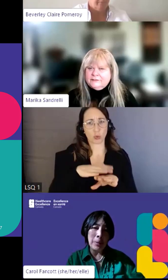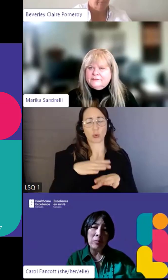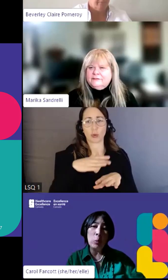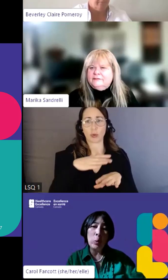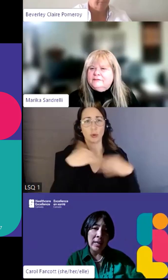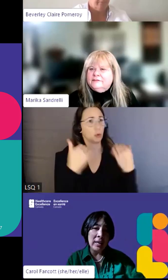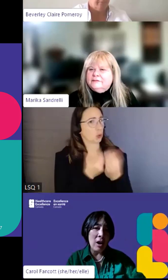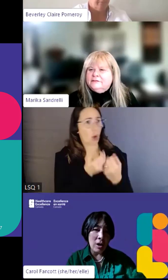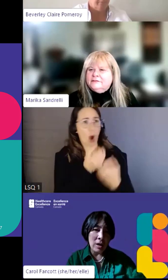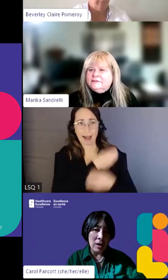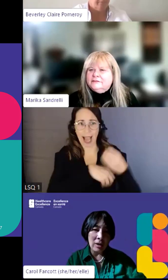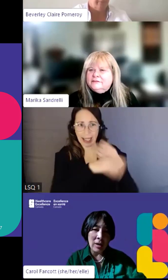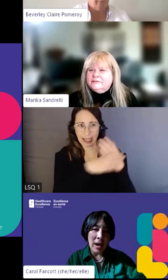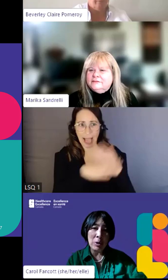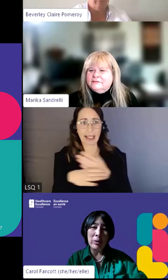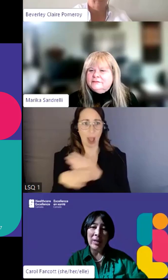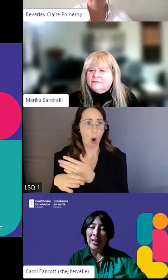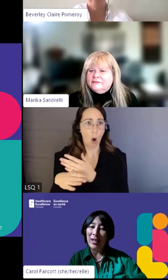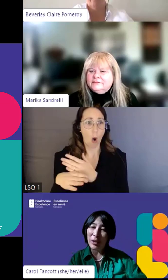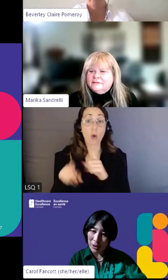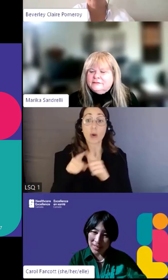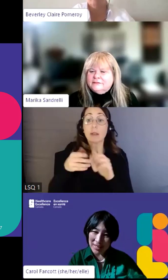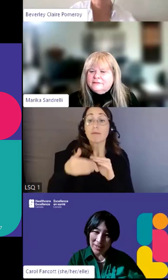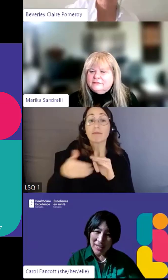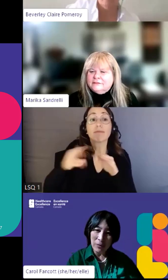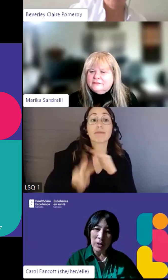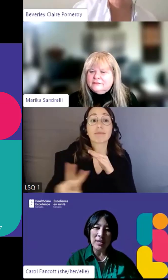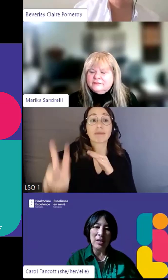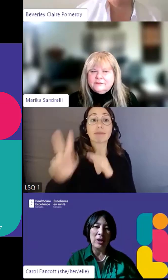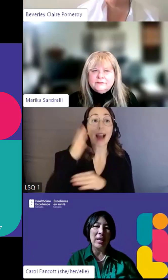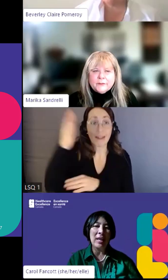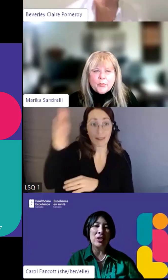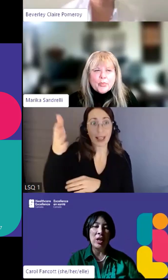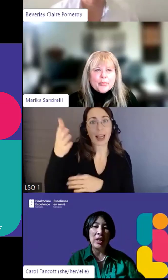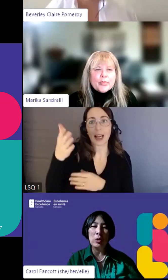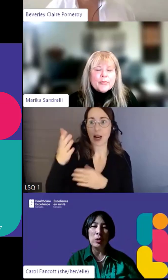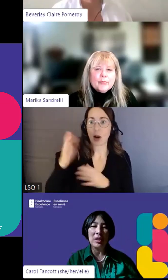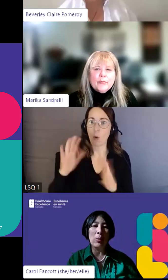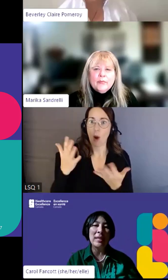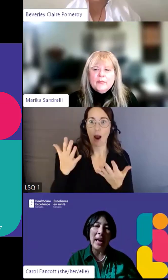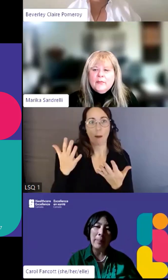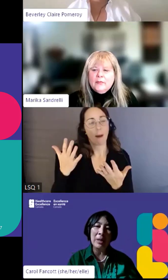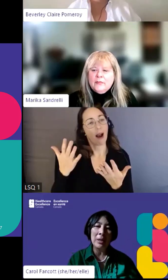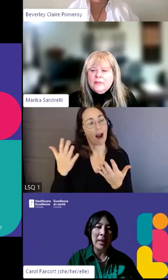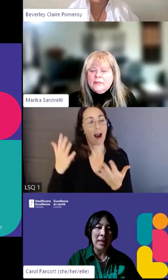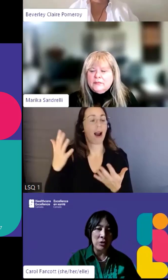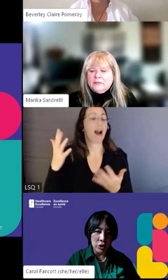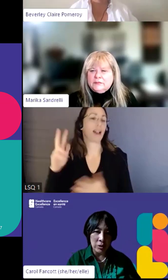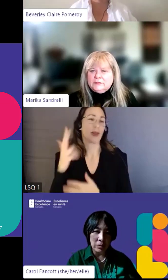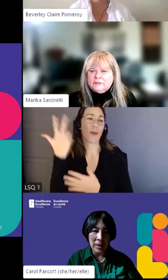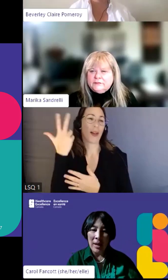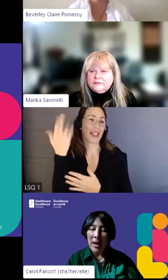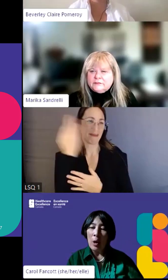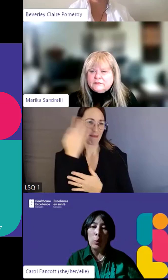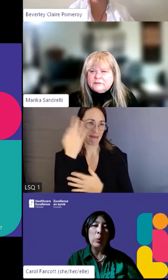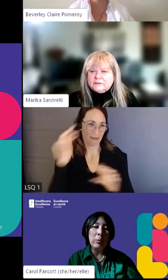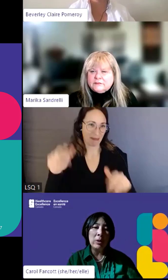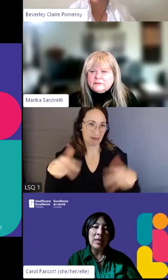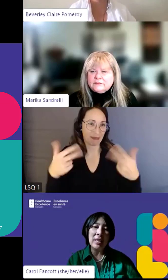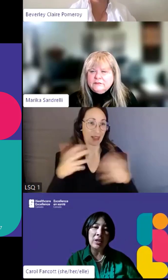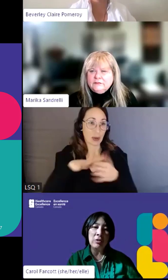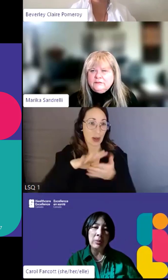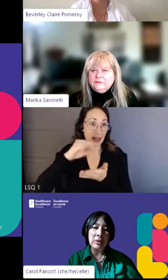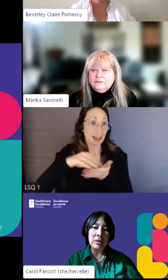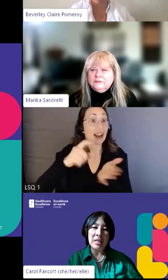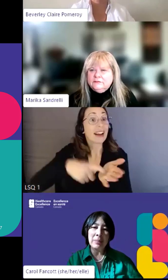allons créer une 3e série justement pour cet échange d'apprentissage qui aura lieu en mai et en juin. Et nous allons continuer à construire sur ces